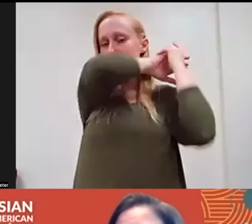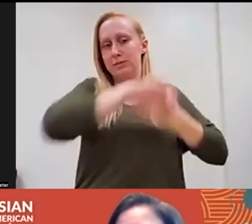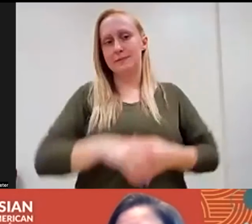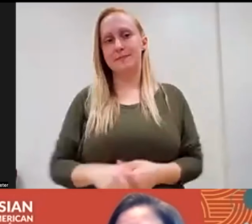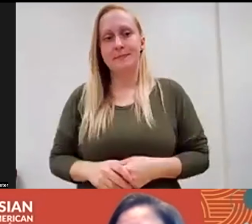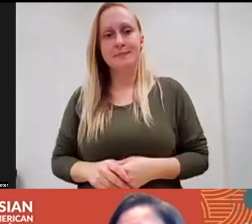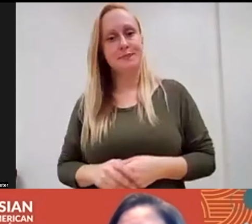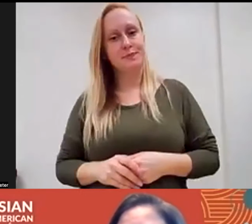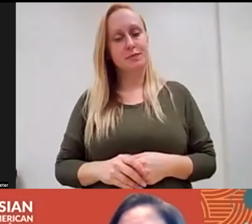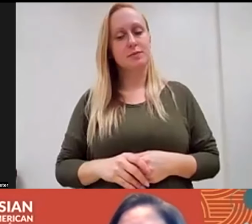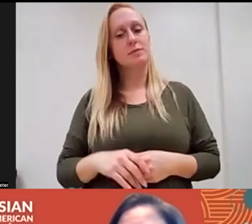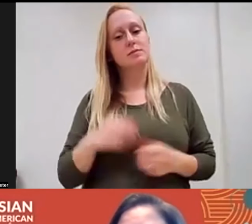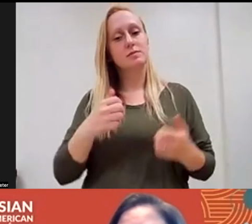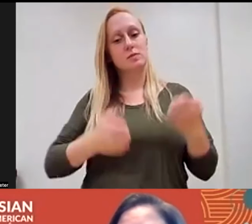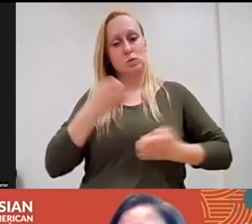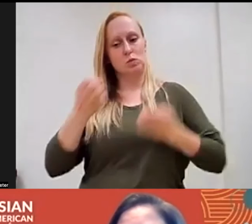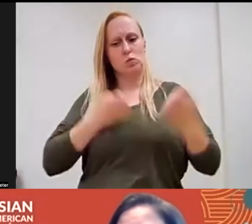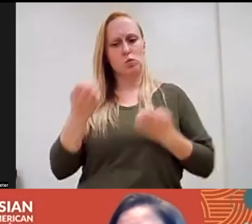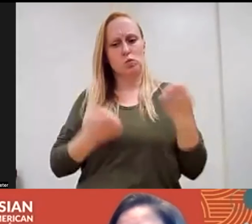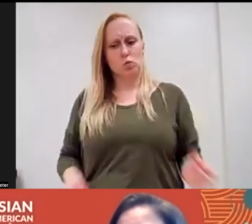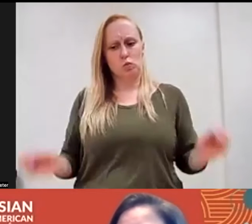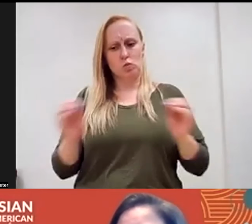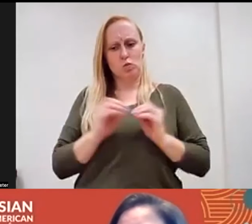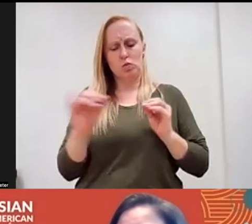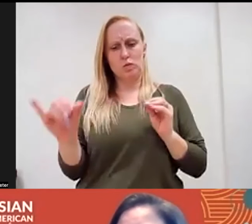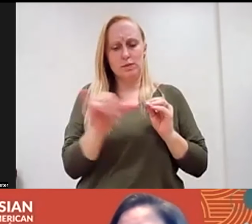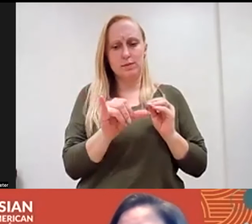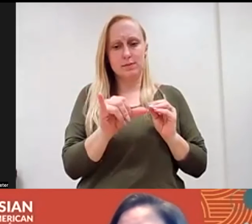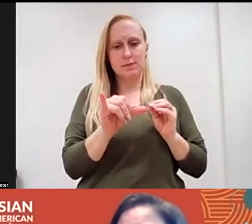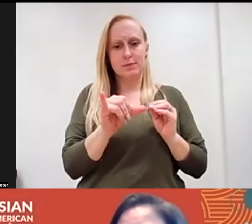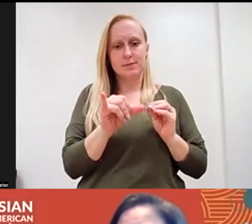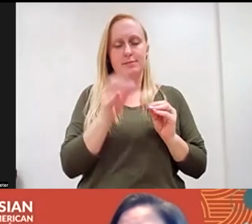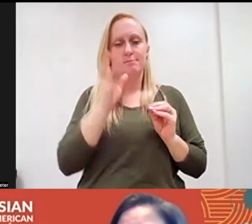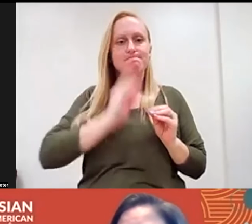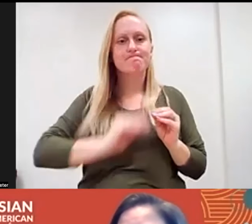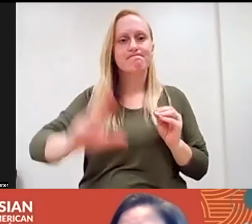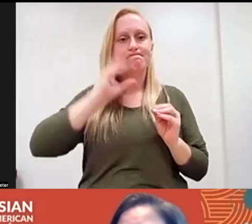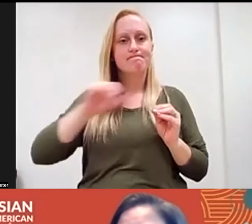جماعة، وما هو الأفضل الذي ما هو الجيد للمجموعة لتقديمها المجموعة.